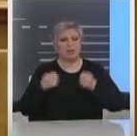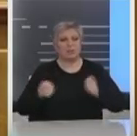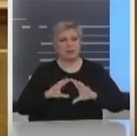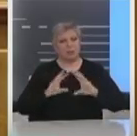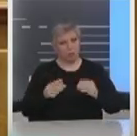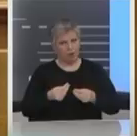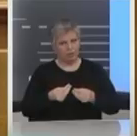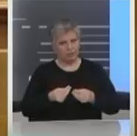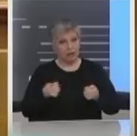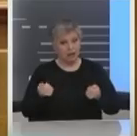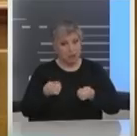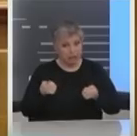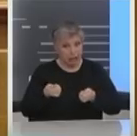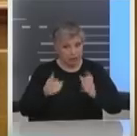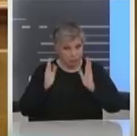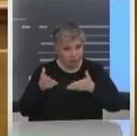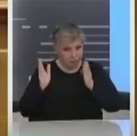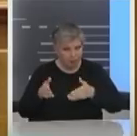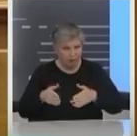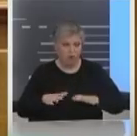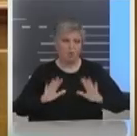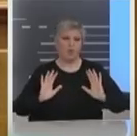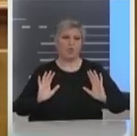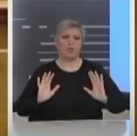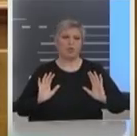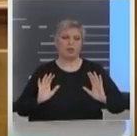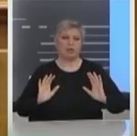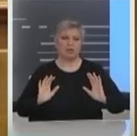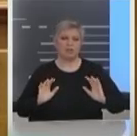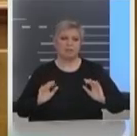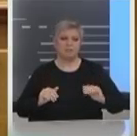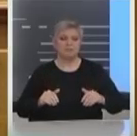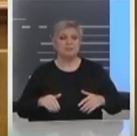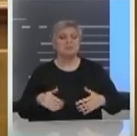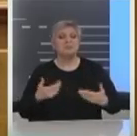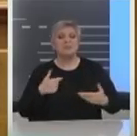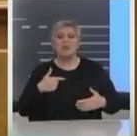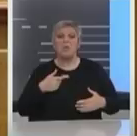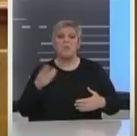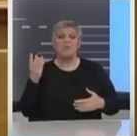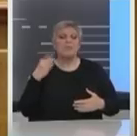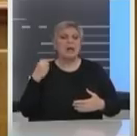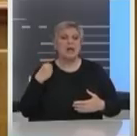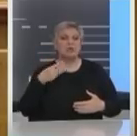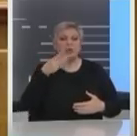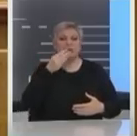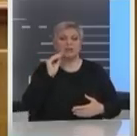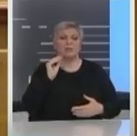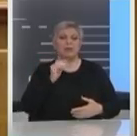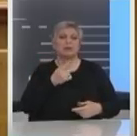απίστευτο όμως, προσέξτε, αυτό έχει ενδιαφέρον. Δεν άκουσα τον κύριο Τσίπρα να κάνει καμία αναφορά ούτε γι'